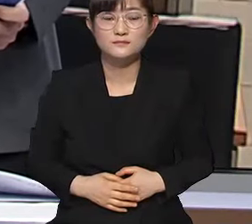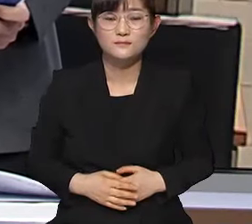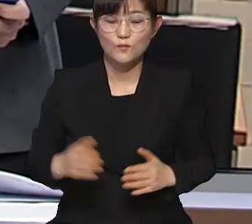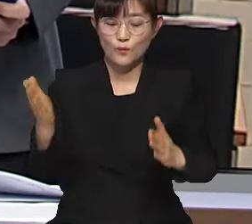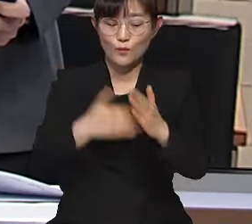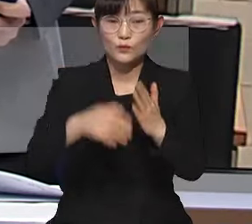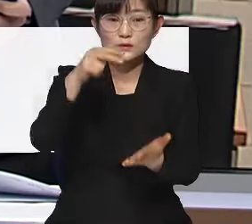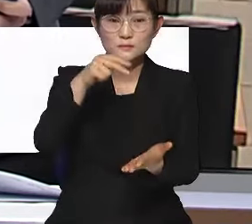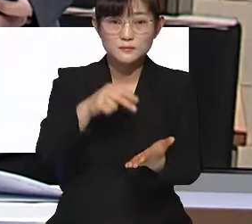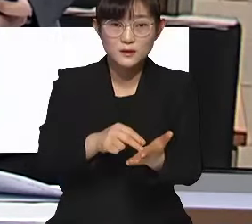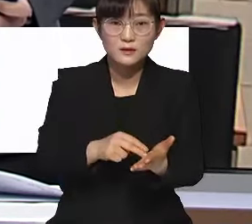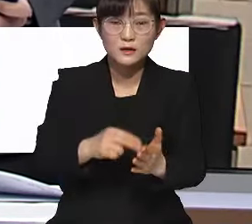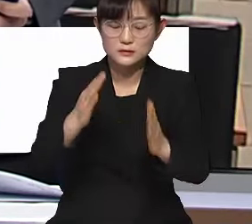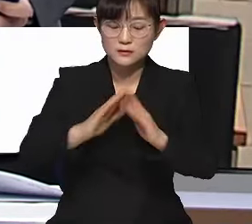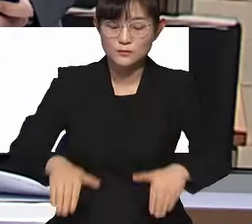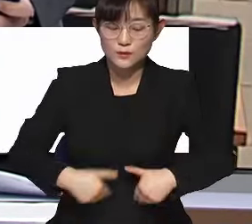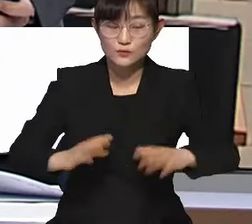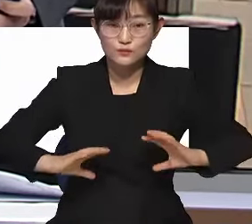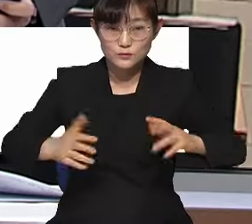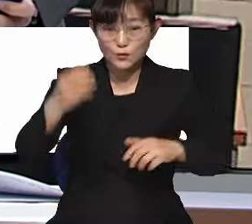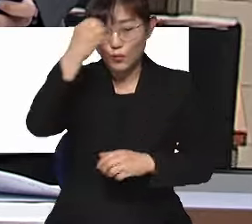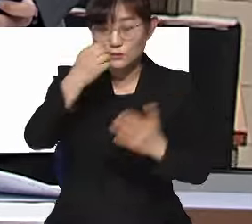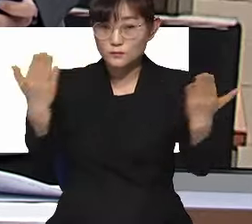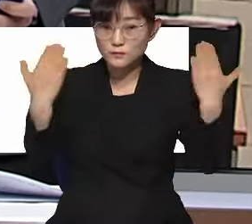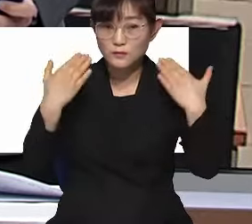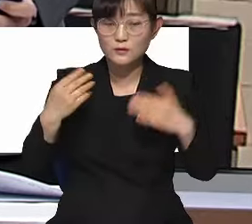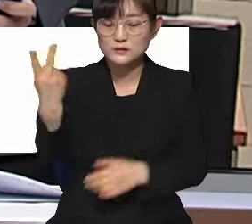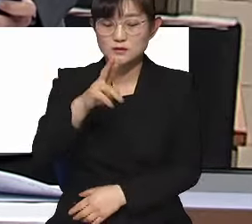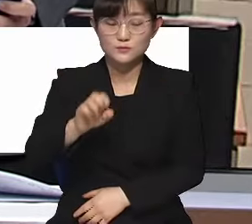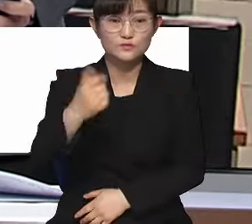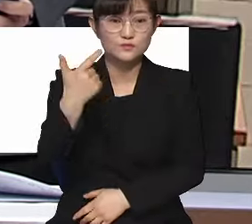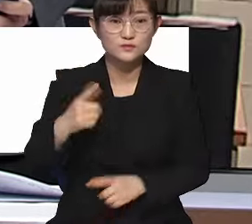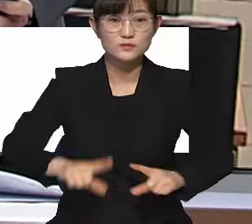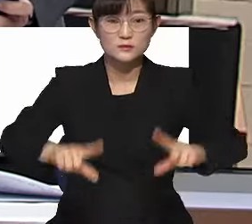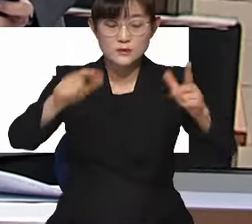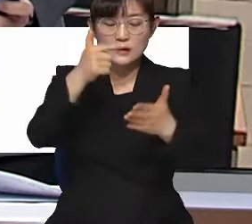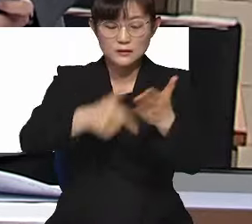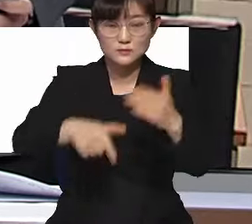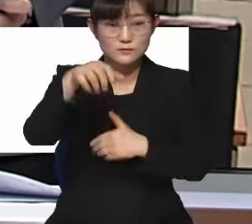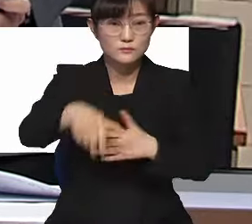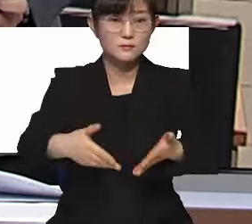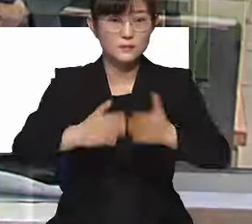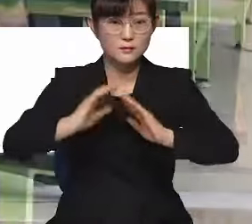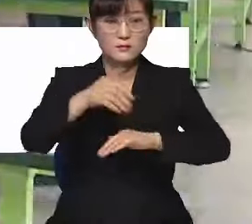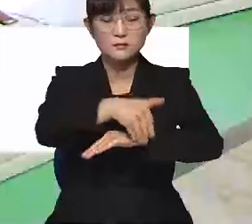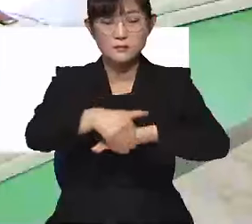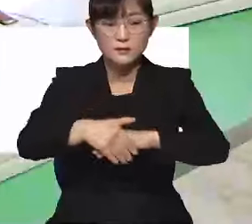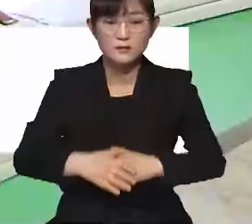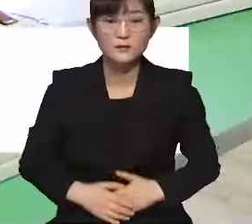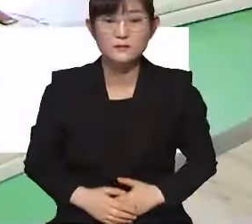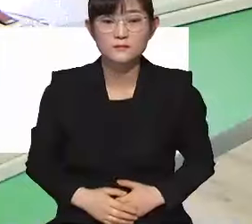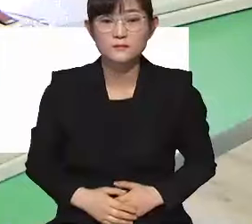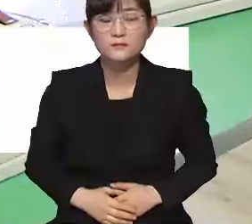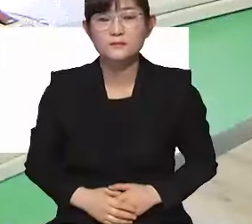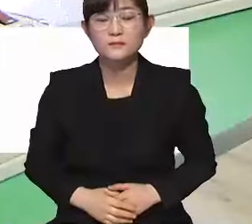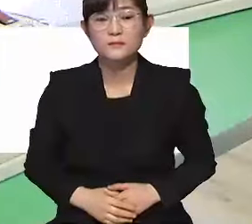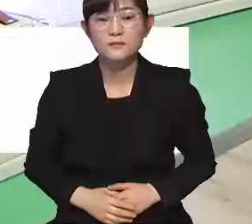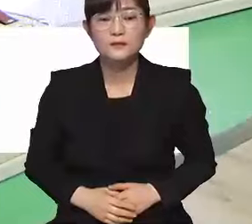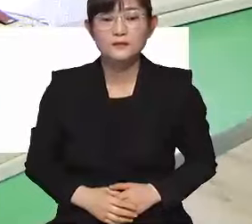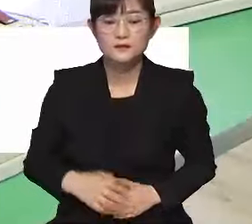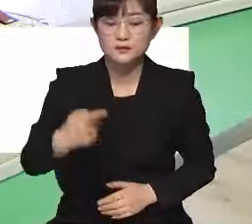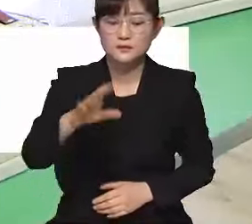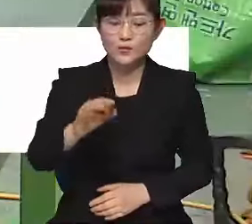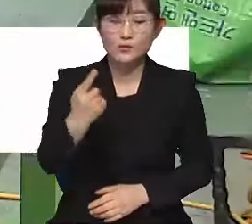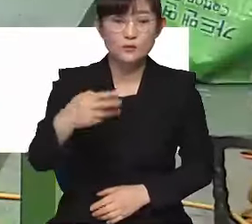공립형 대안학교인 전남국제직업고등학교가 오는 2026년 강진군에 들어섭니다. 전라남도 교육청은